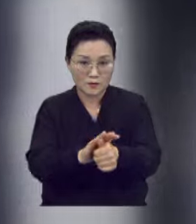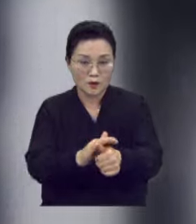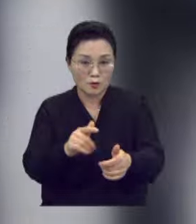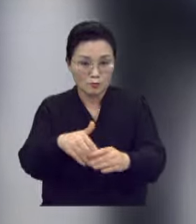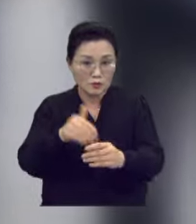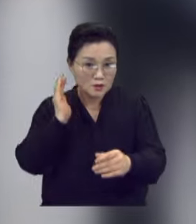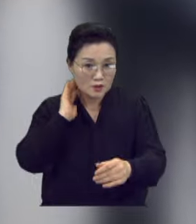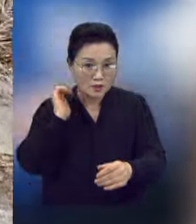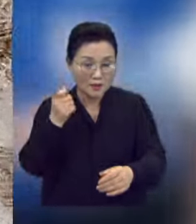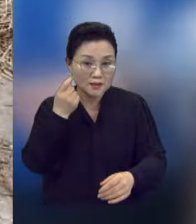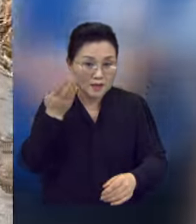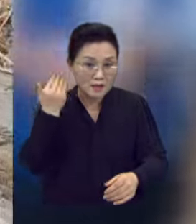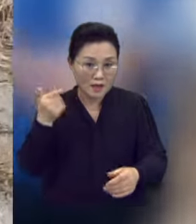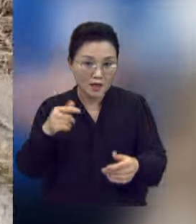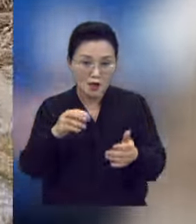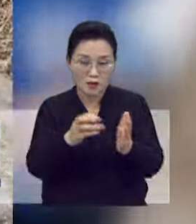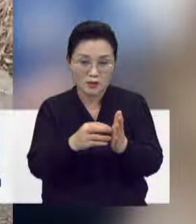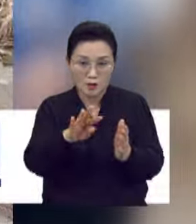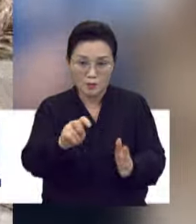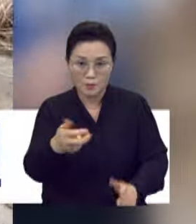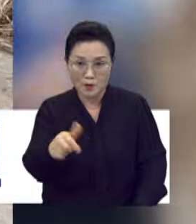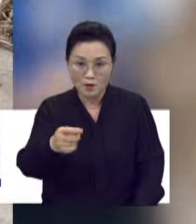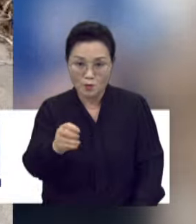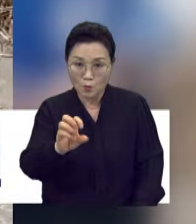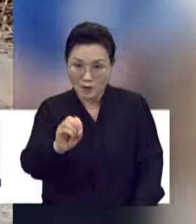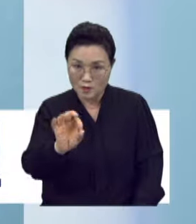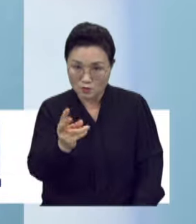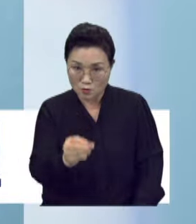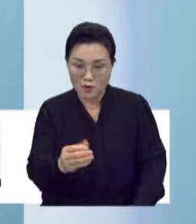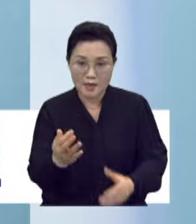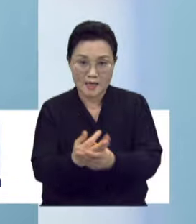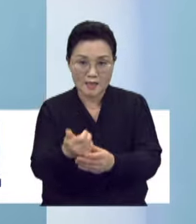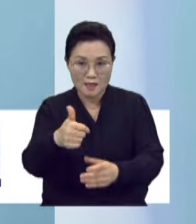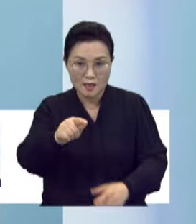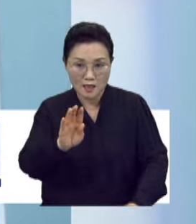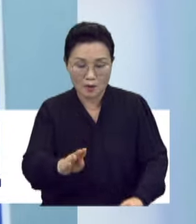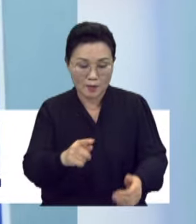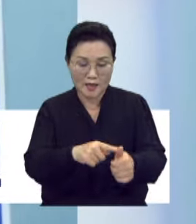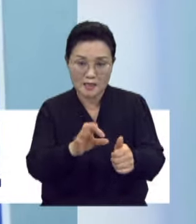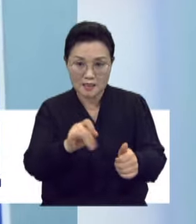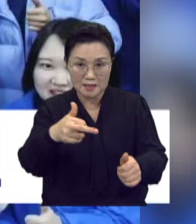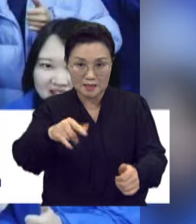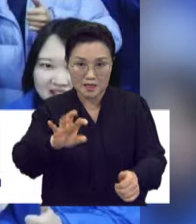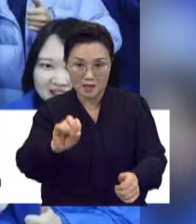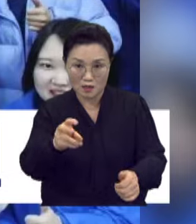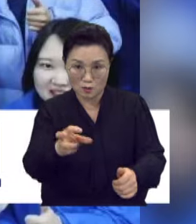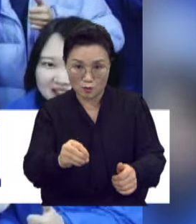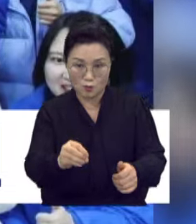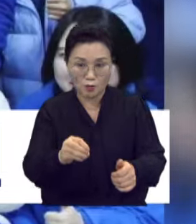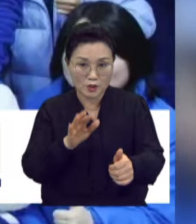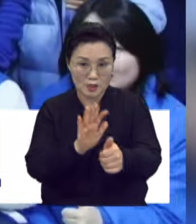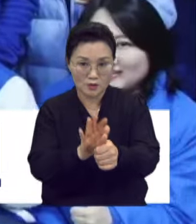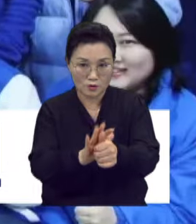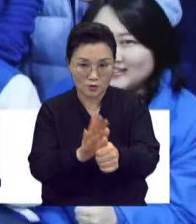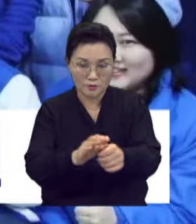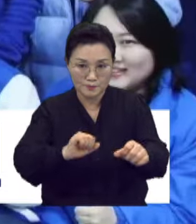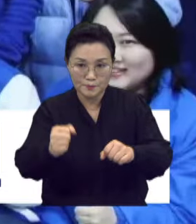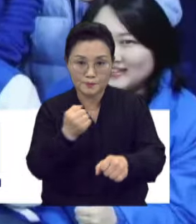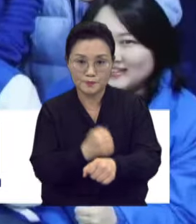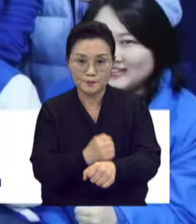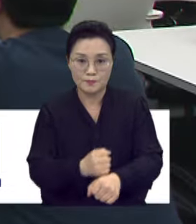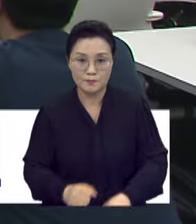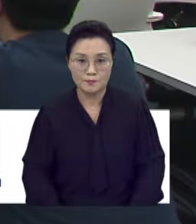대통령은 지난달 거제 병광용 후보와 평산마을이 있는 양산갑의 이재영 후보를 찾는 등 총선 지원에 본격 나서고